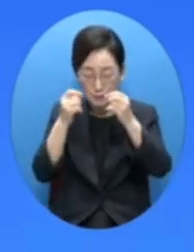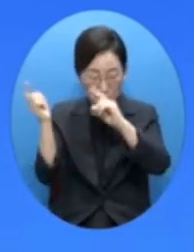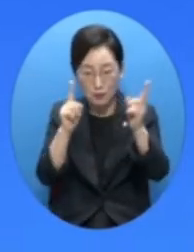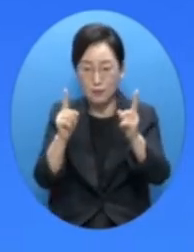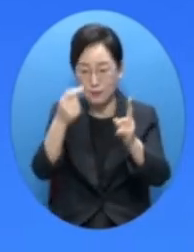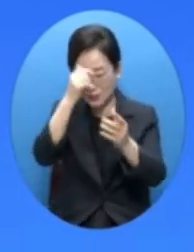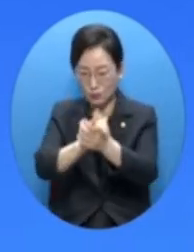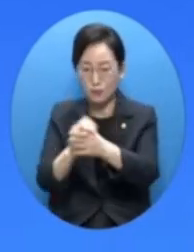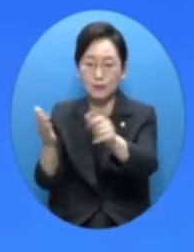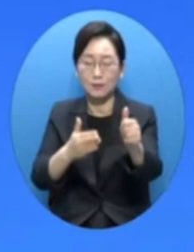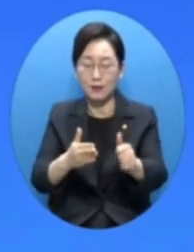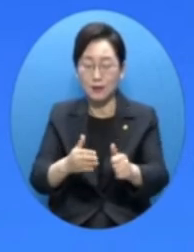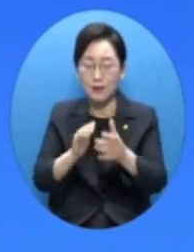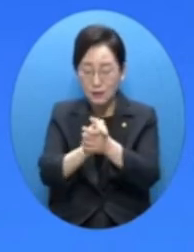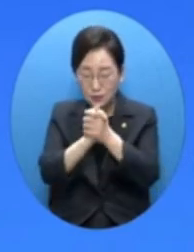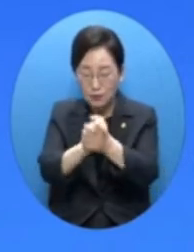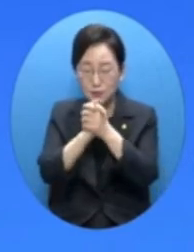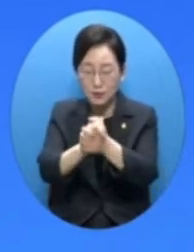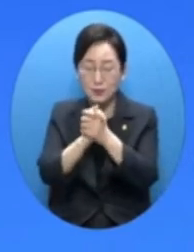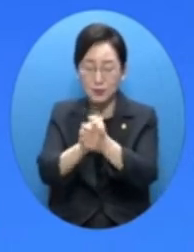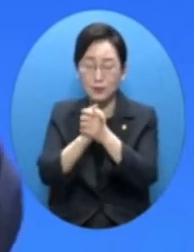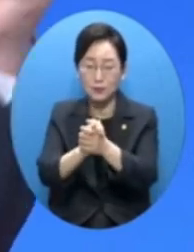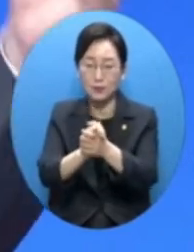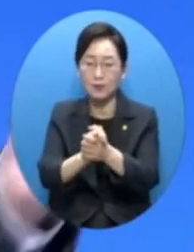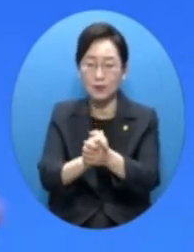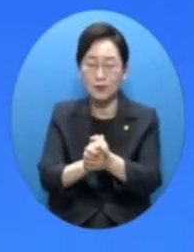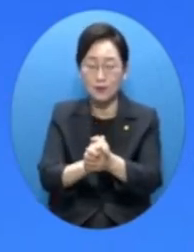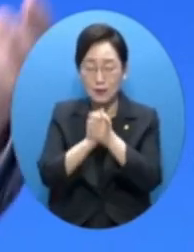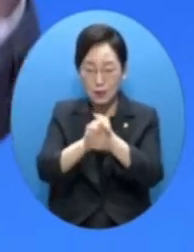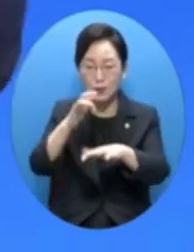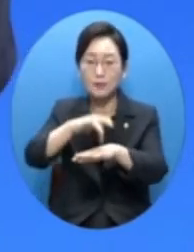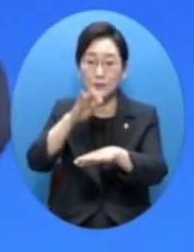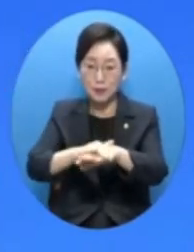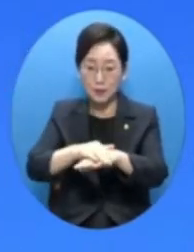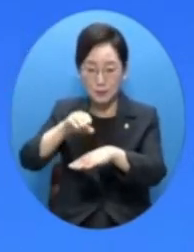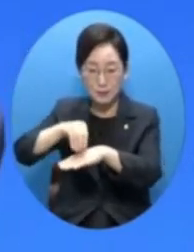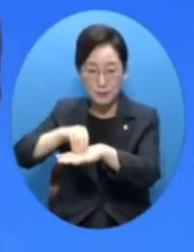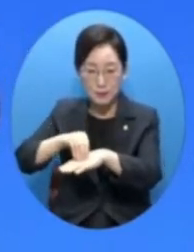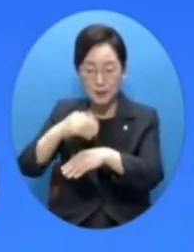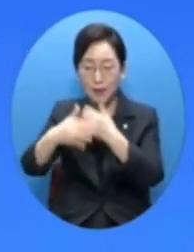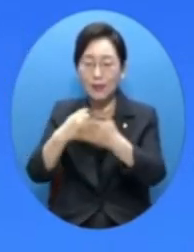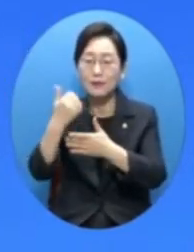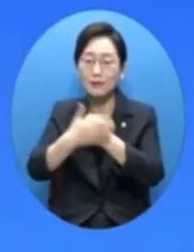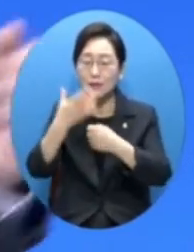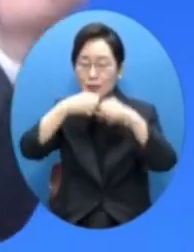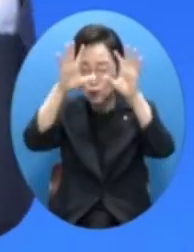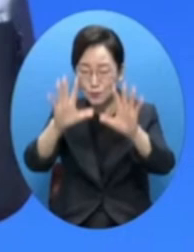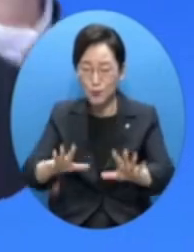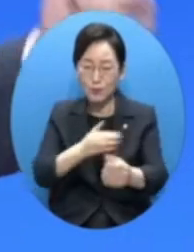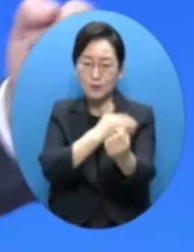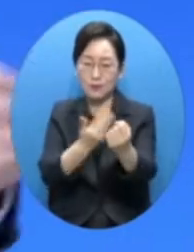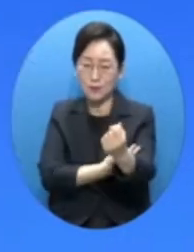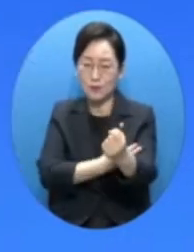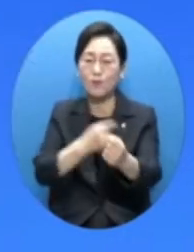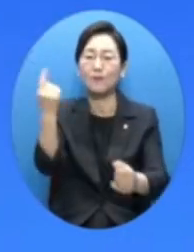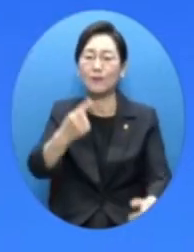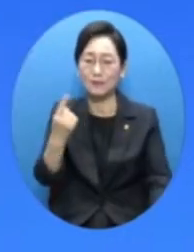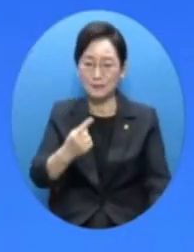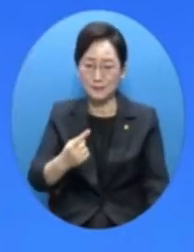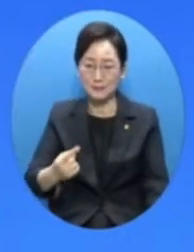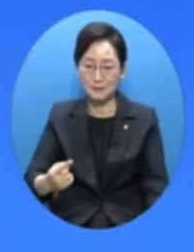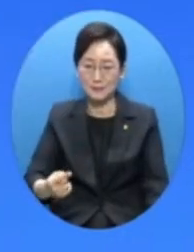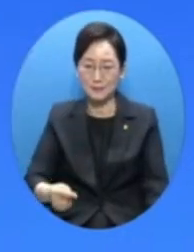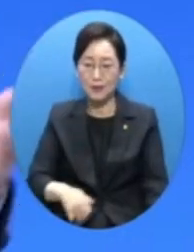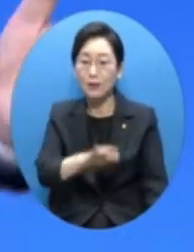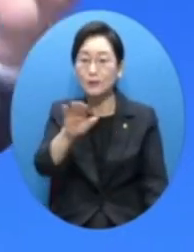기도해야 됩니다. 기도하고 또 기도하고 또 기도해서 기도를 생활하면 하나님의 은혜가 임하고 축복이 임하고 능력이 임하게 되는 것입니다.